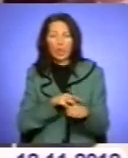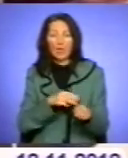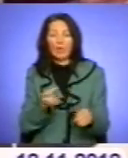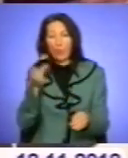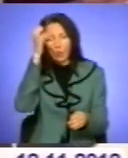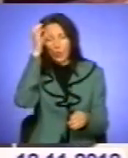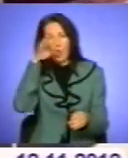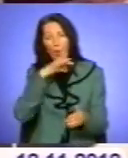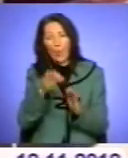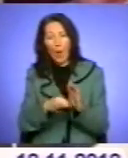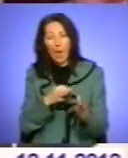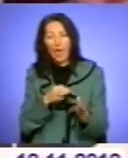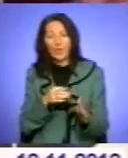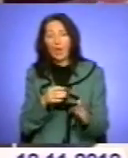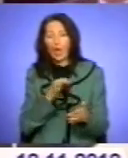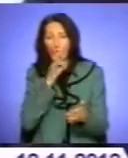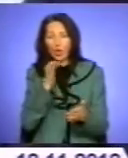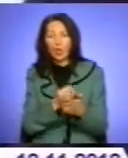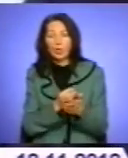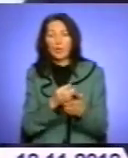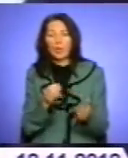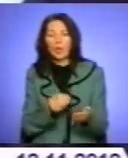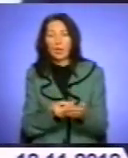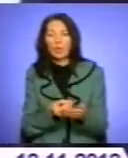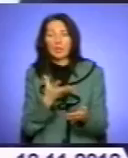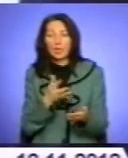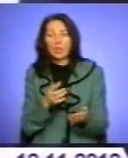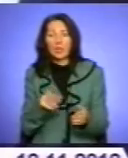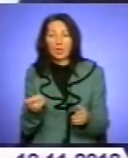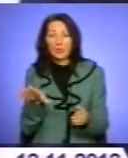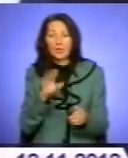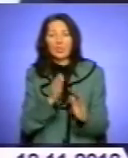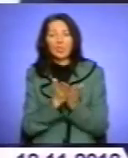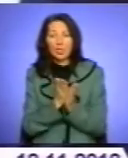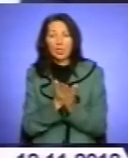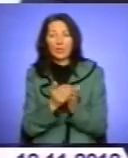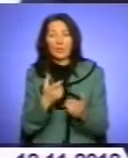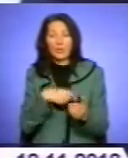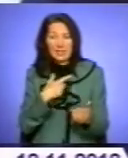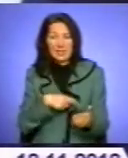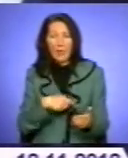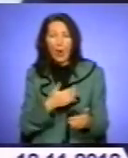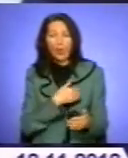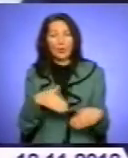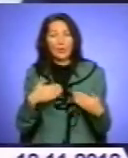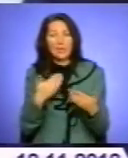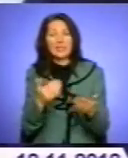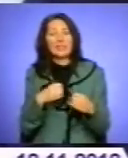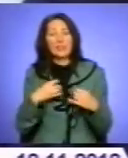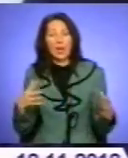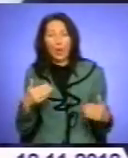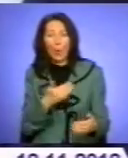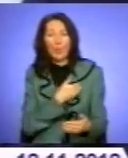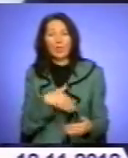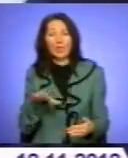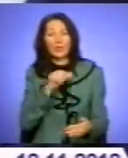досвід вартніші за всі навчальні посібники. Я від себе хочу привітати вас цим святом, побажати вам всього